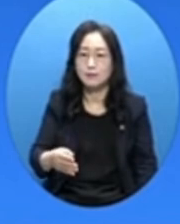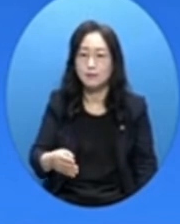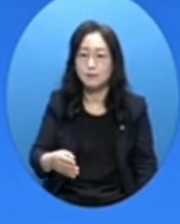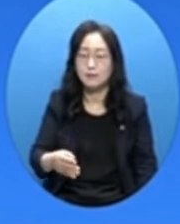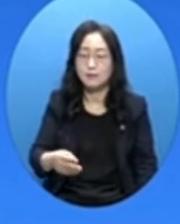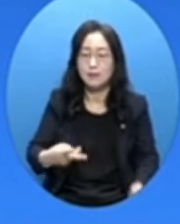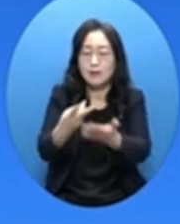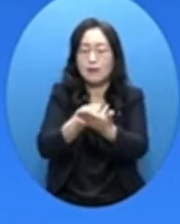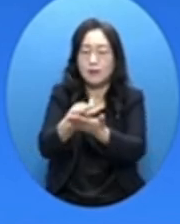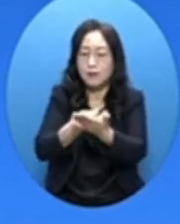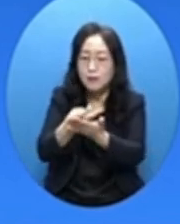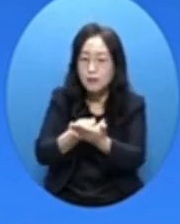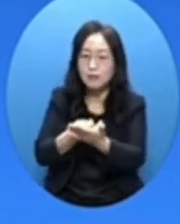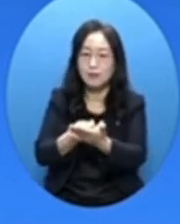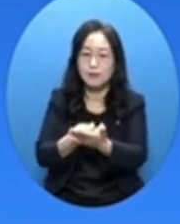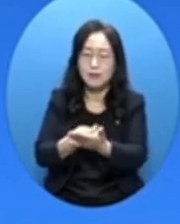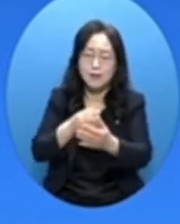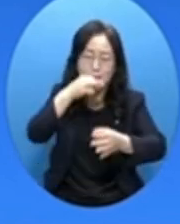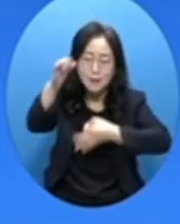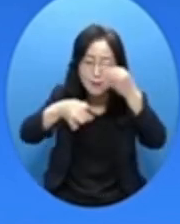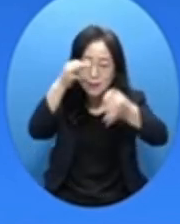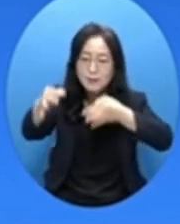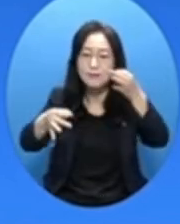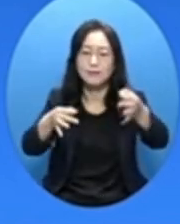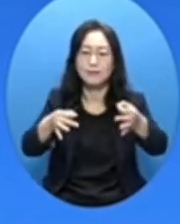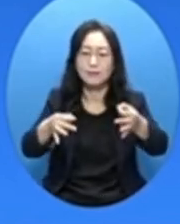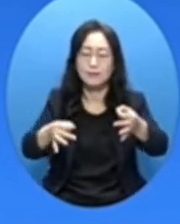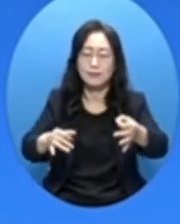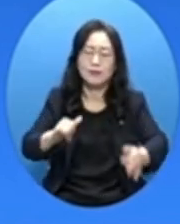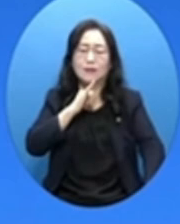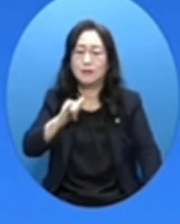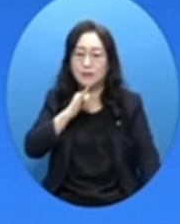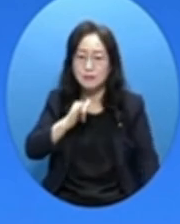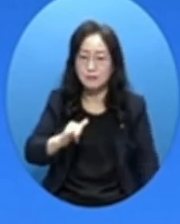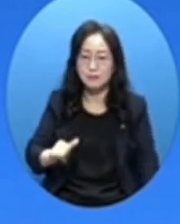발작을 하고 소리를 지르고 자해를 했습니다.